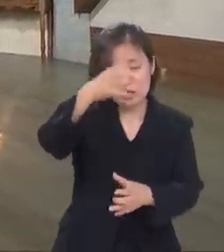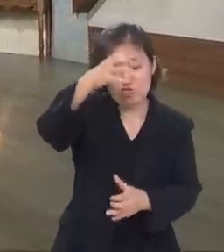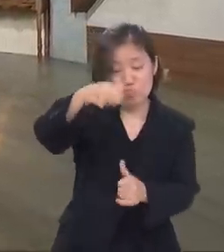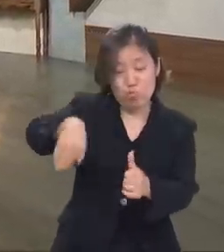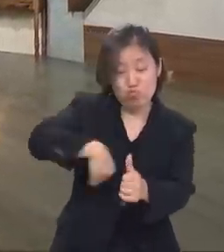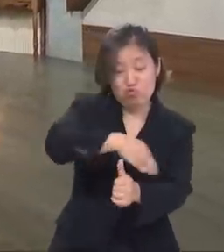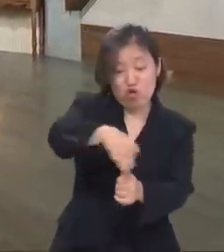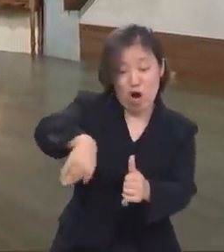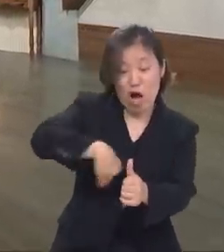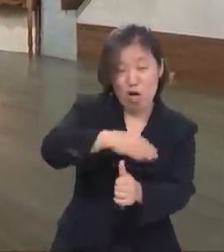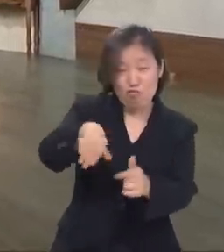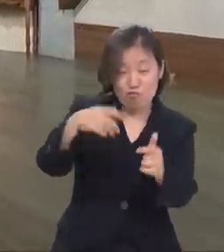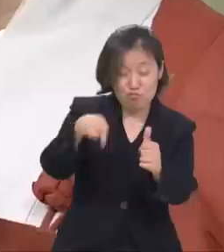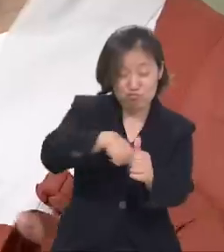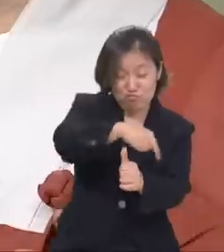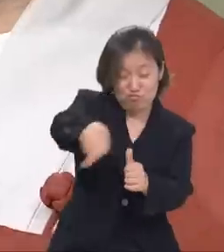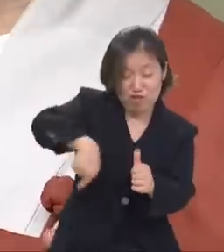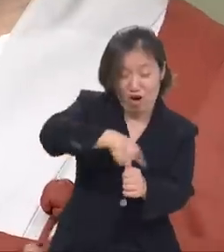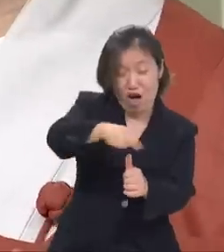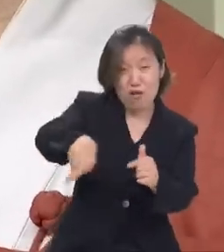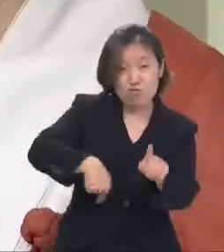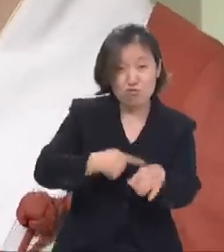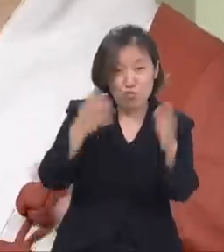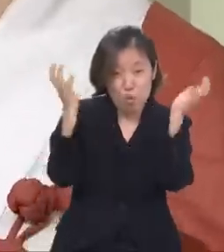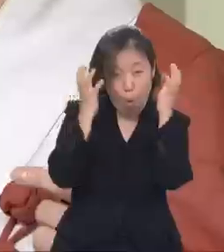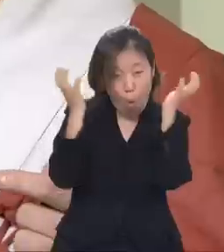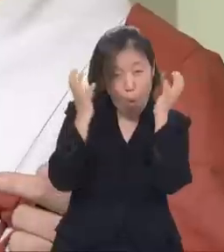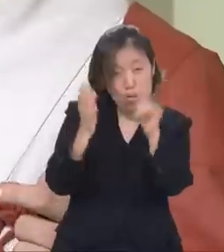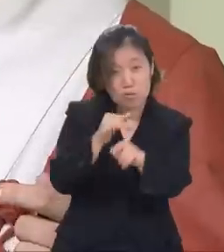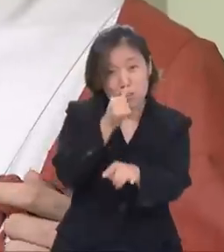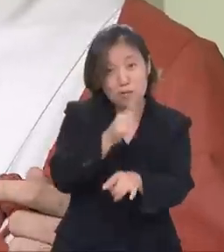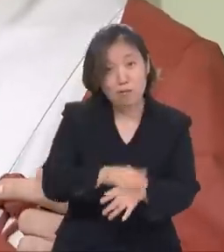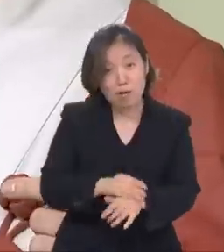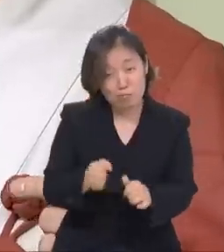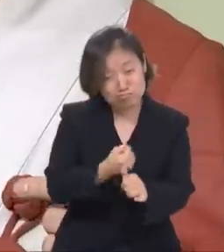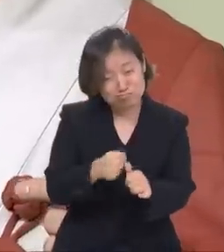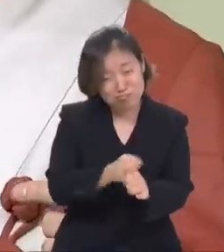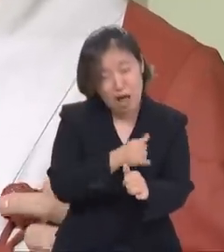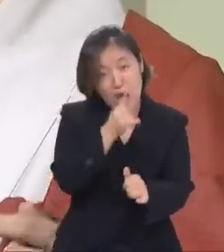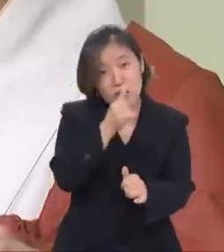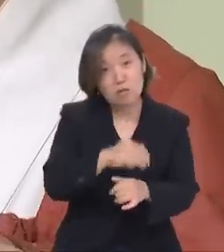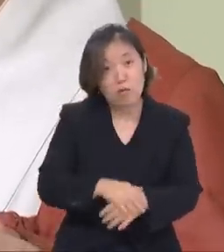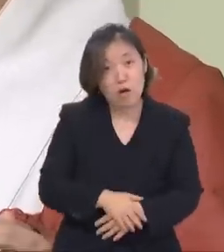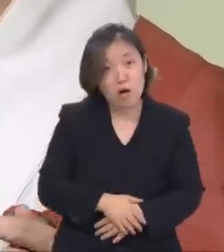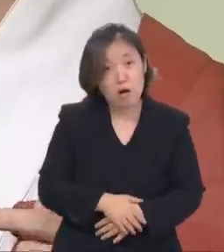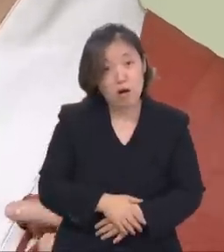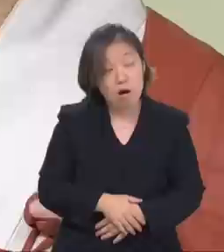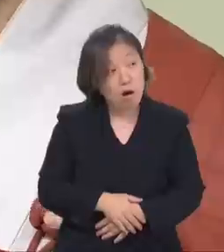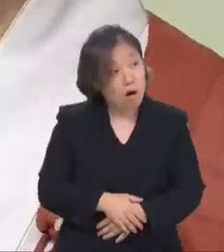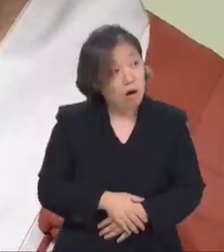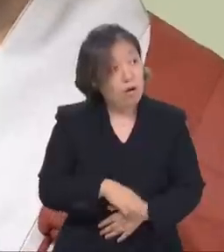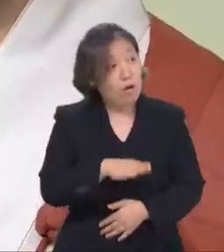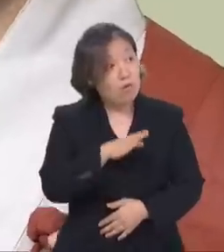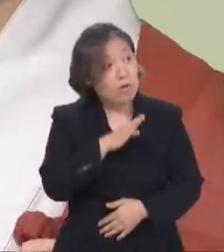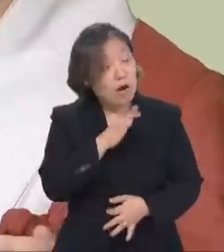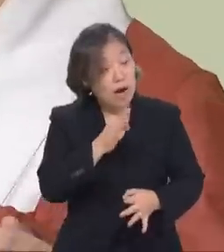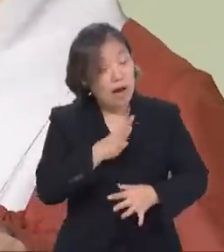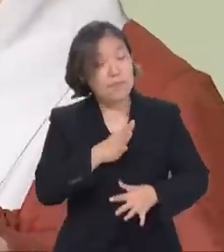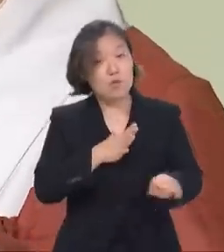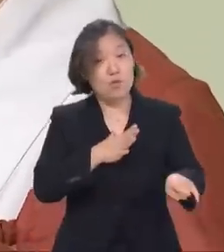당하고 계시는 거예요 했더니 같이 있던 스님 두 분도 깜짝 놀라면서 너도 너도